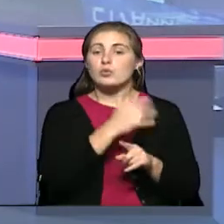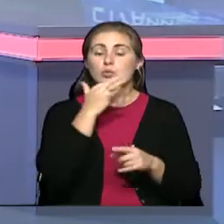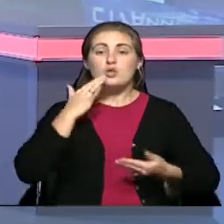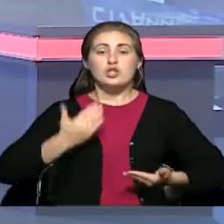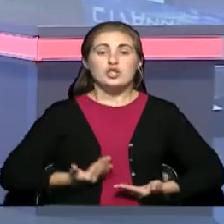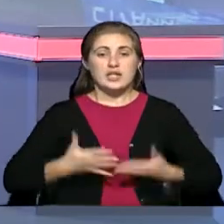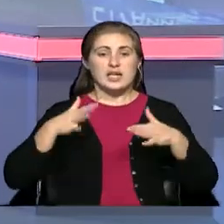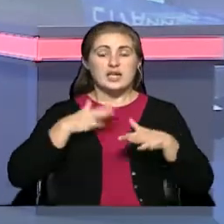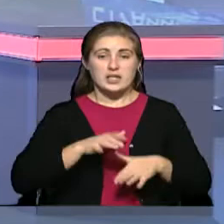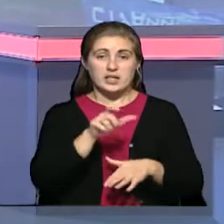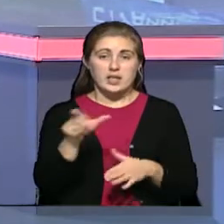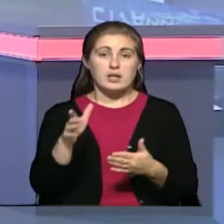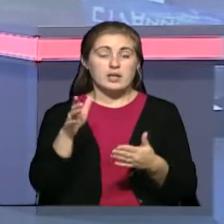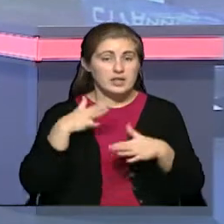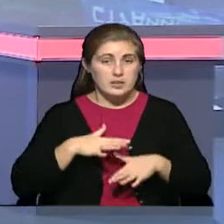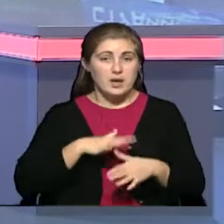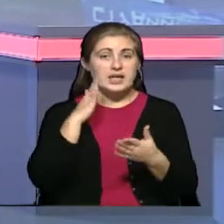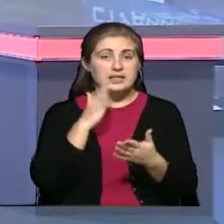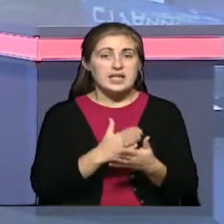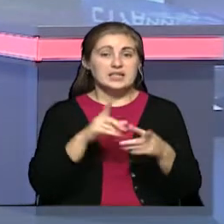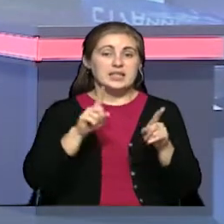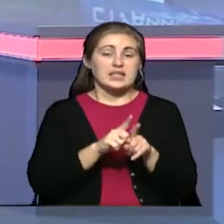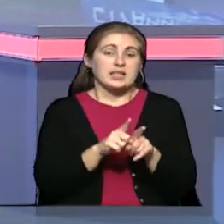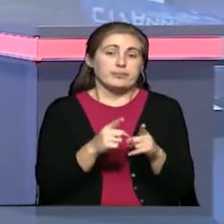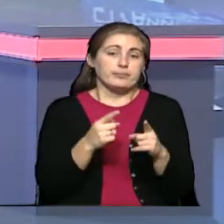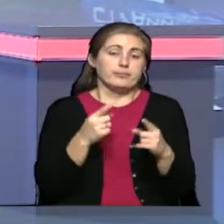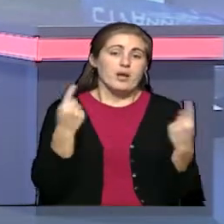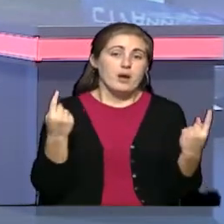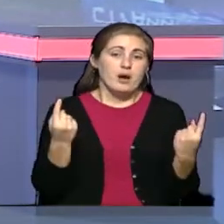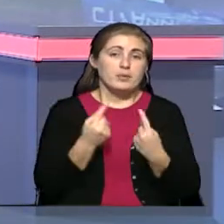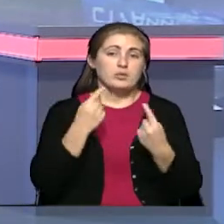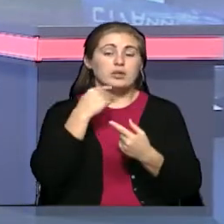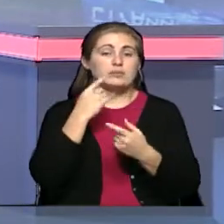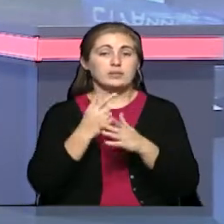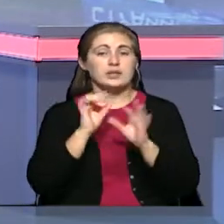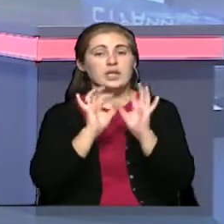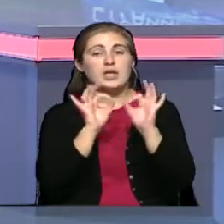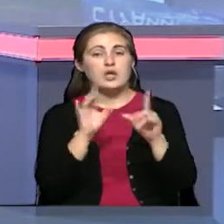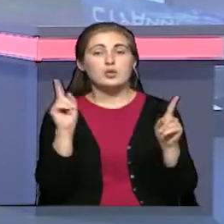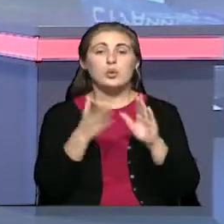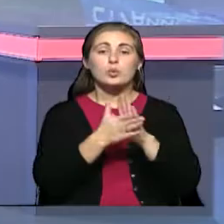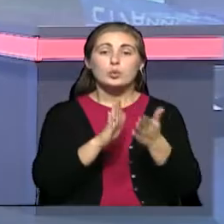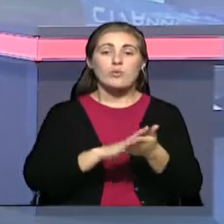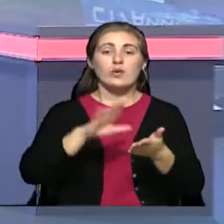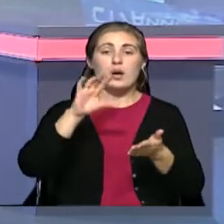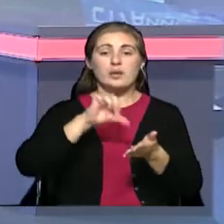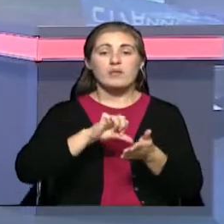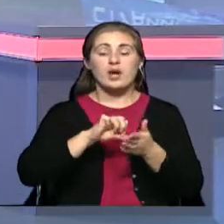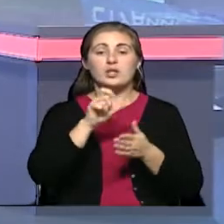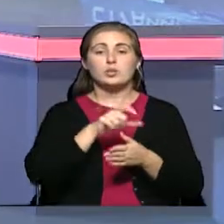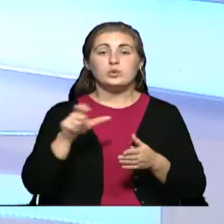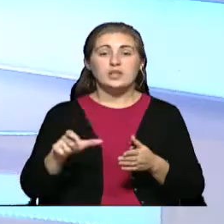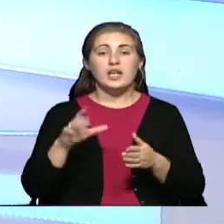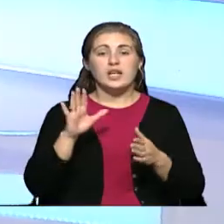Крыма есть абсолютно объективные нарекания, связанные с тем, что условия пребывания людей в стационарах не